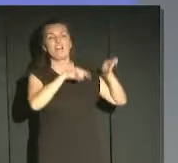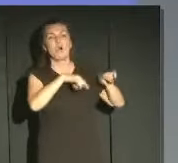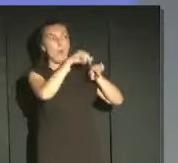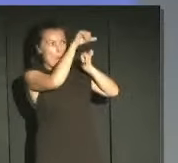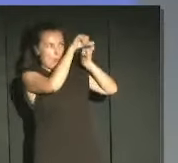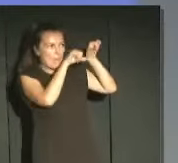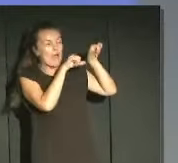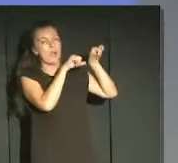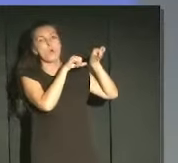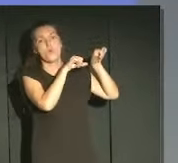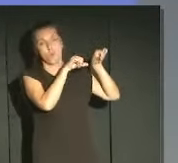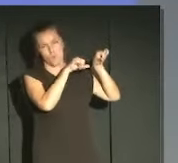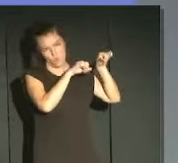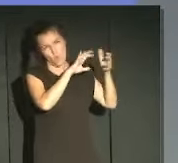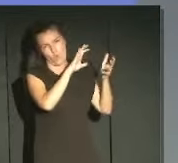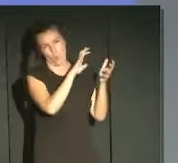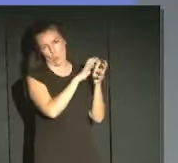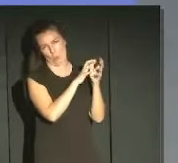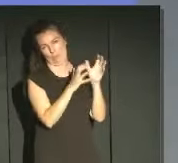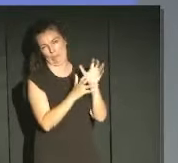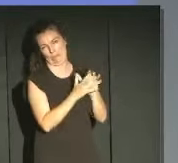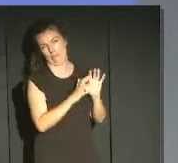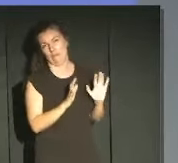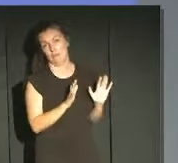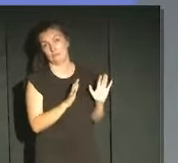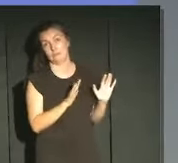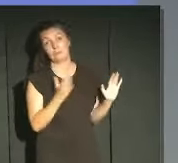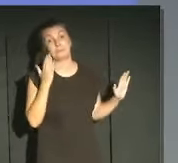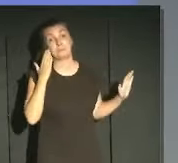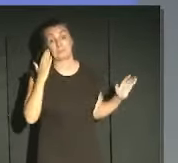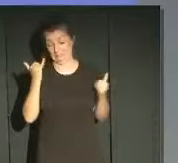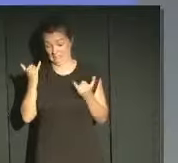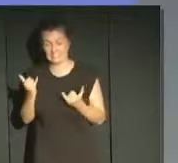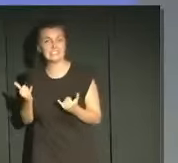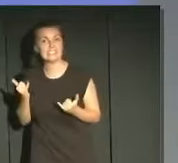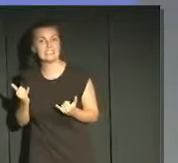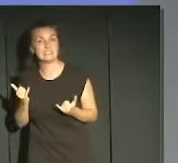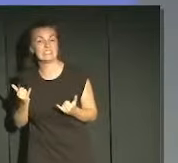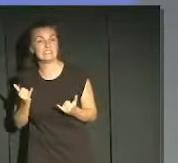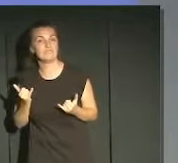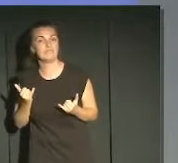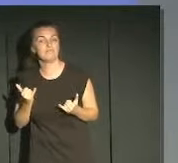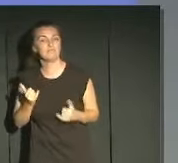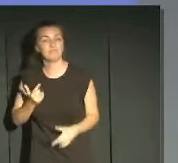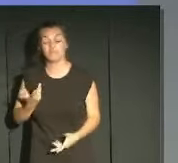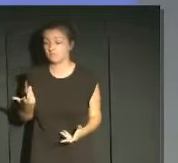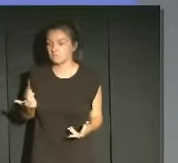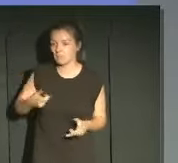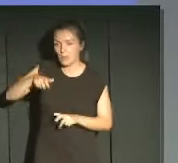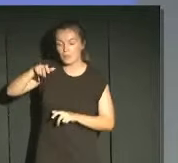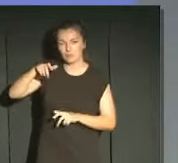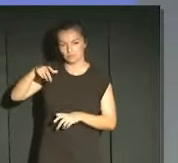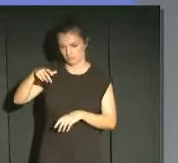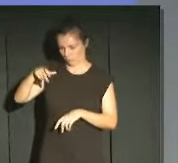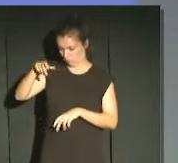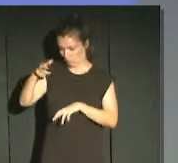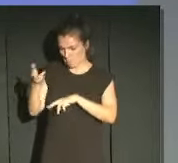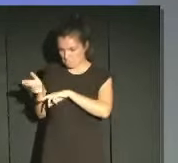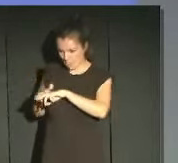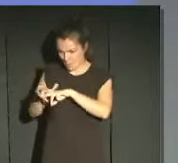c'est c'était difficile mais quand ici on meurt de maladies qui peuvent être